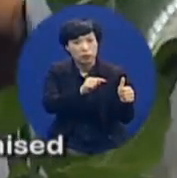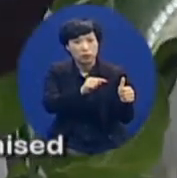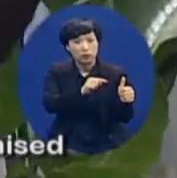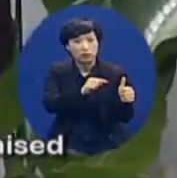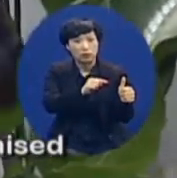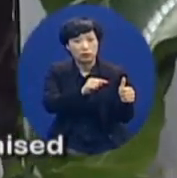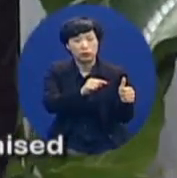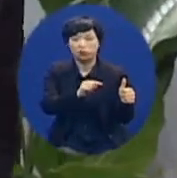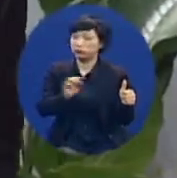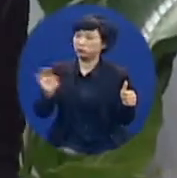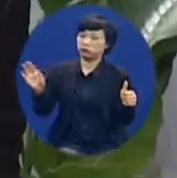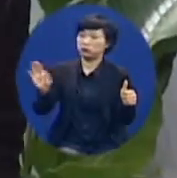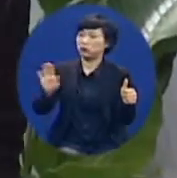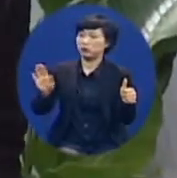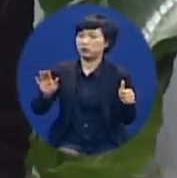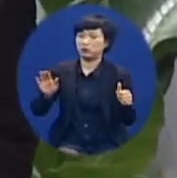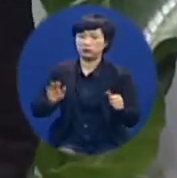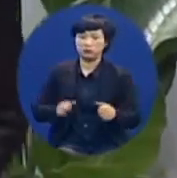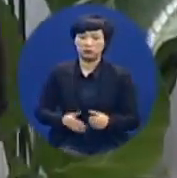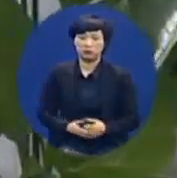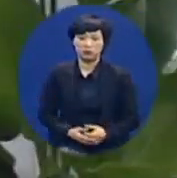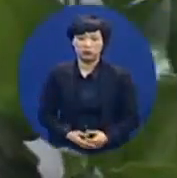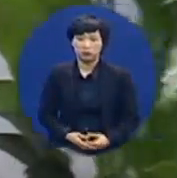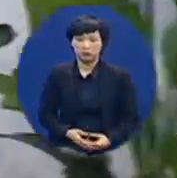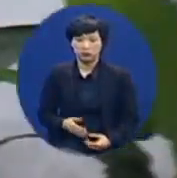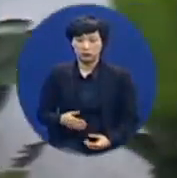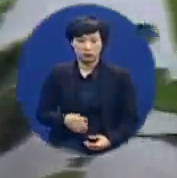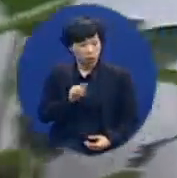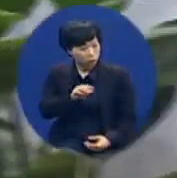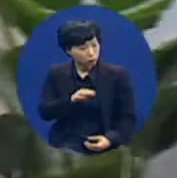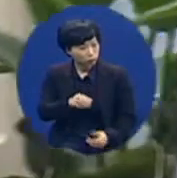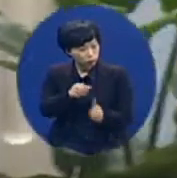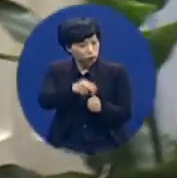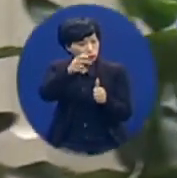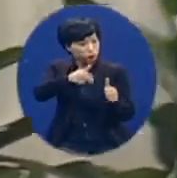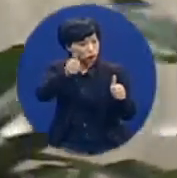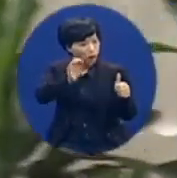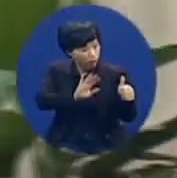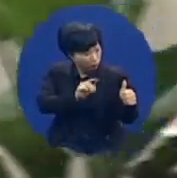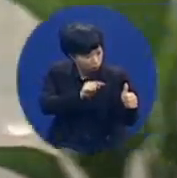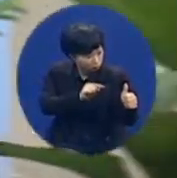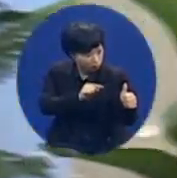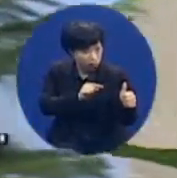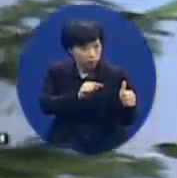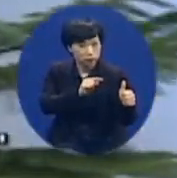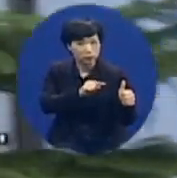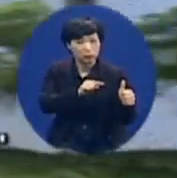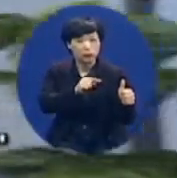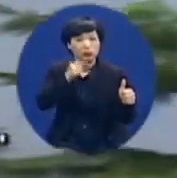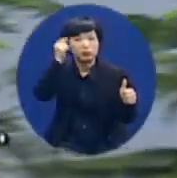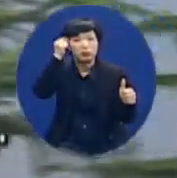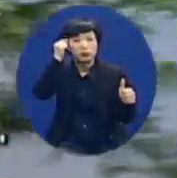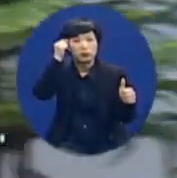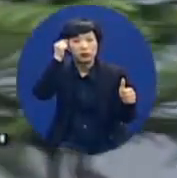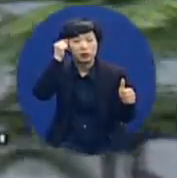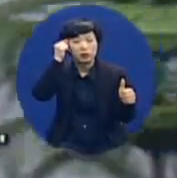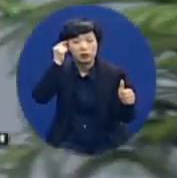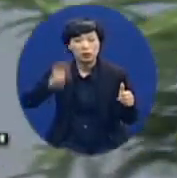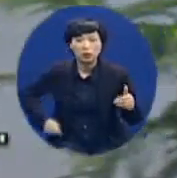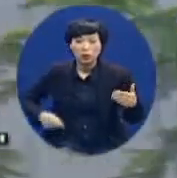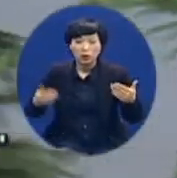아냐 아니다 응 아니 미시아 아닌 녀석이 무슨